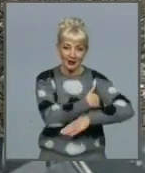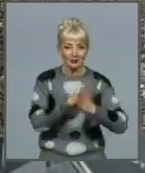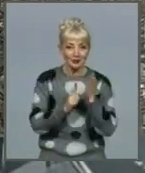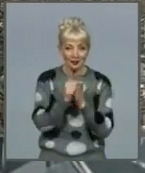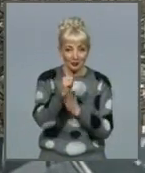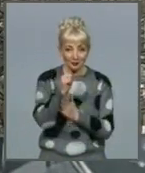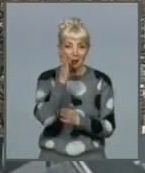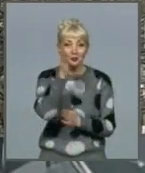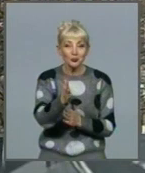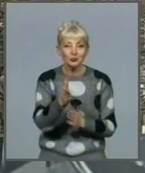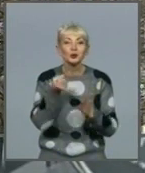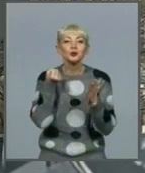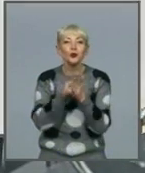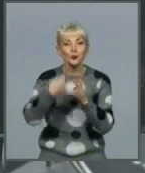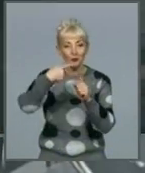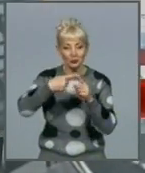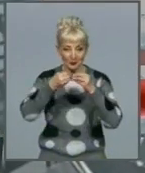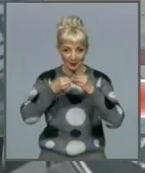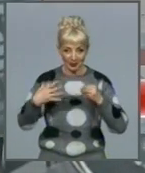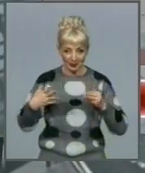позначки 15 градусів.